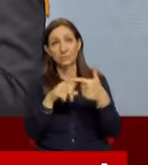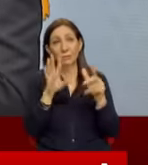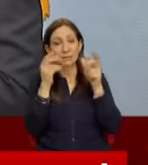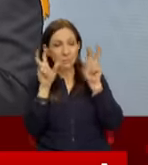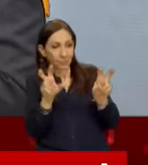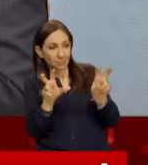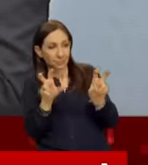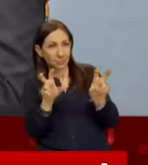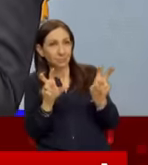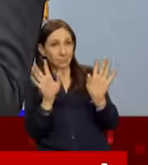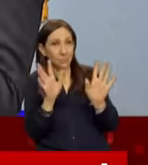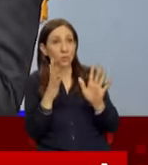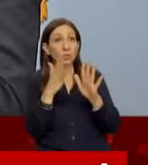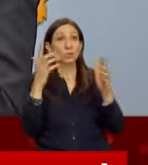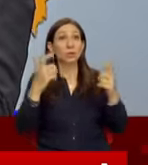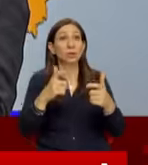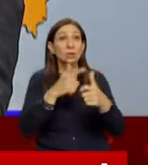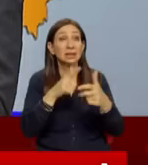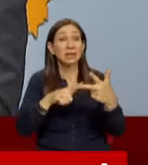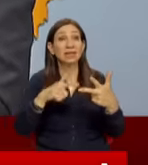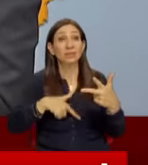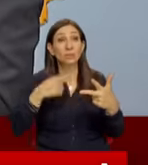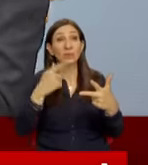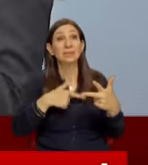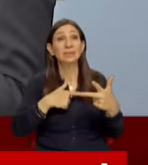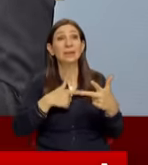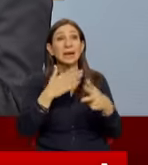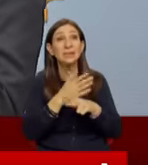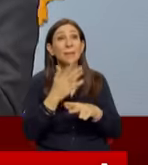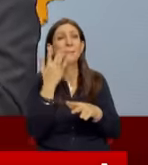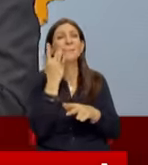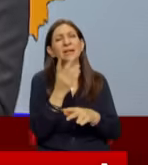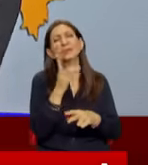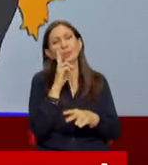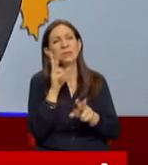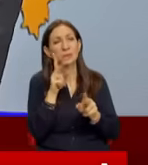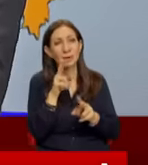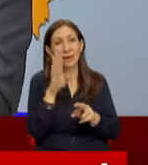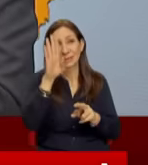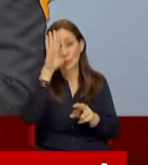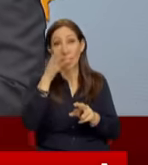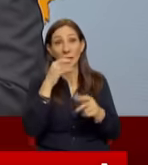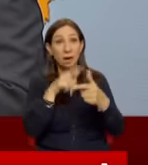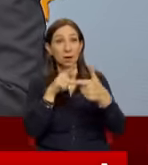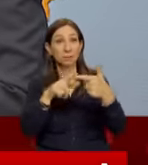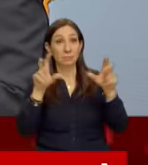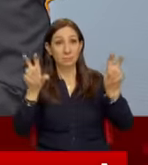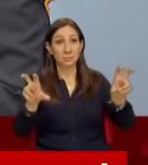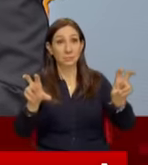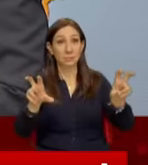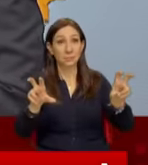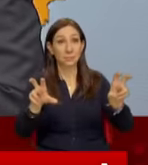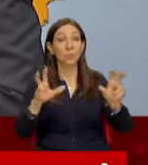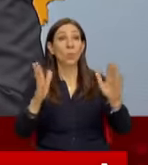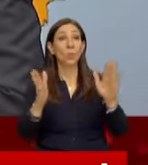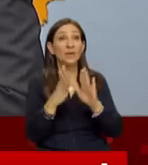dikkat kesildiği iki nokta. Üç büyük şehir sayıyoruz, İzmir'de sayıyoruz ama İzmir aslında belliydi sonucu diyebiliriz. İstanbul ve Ankara